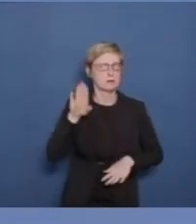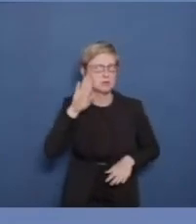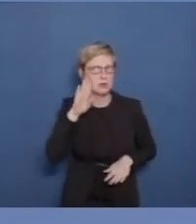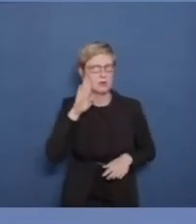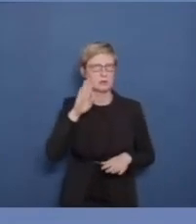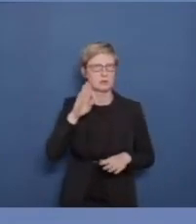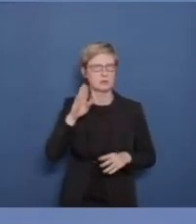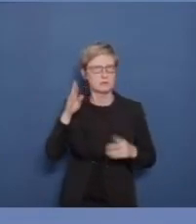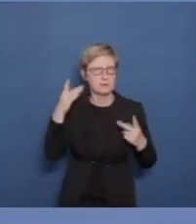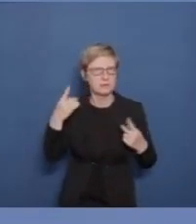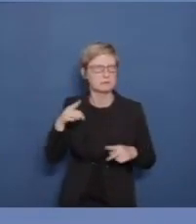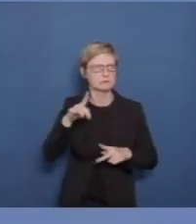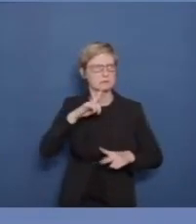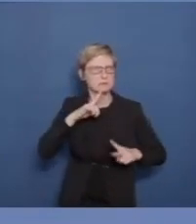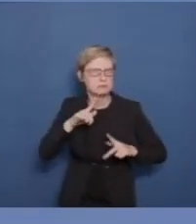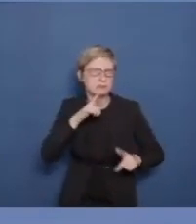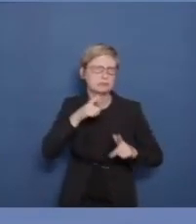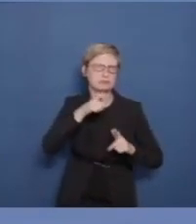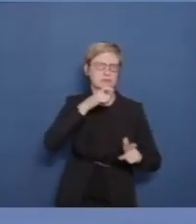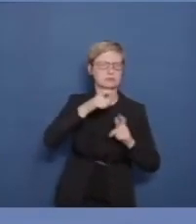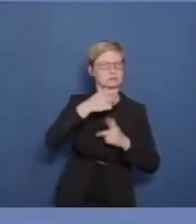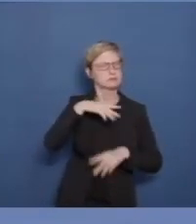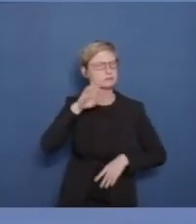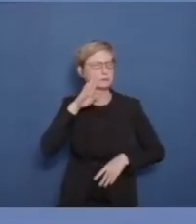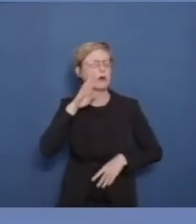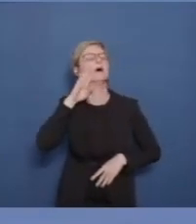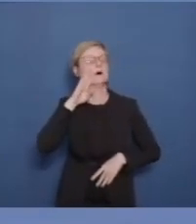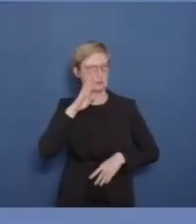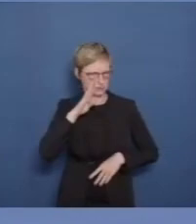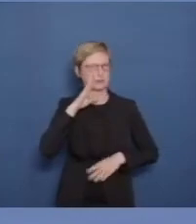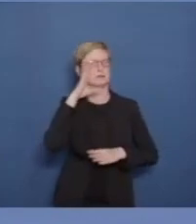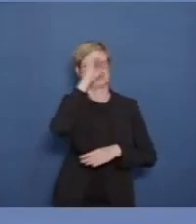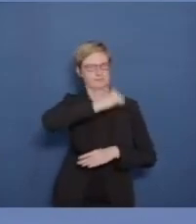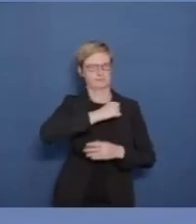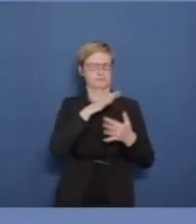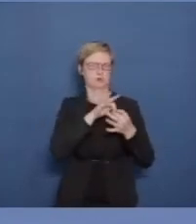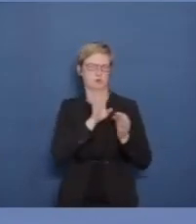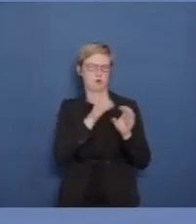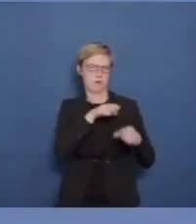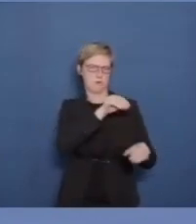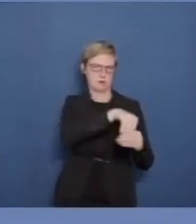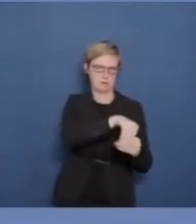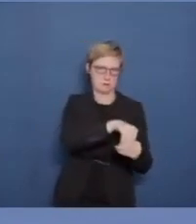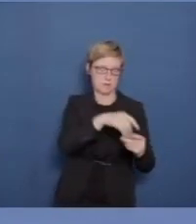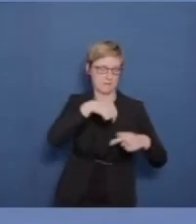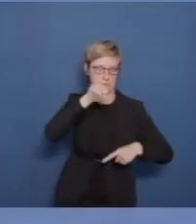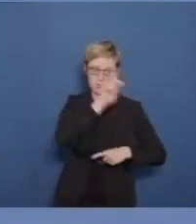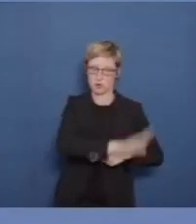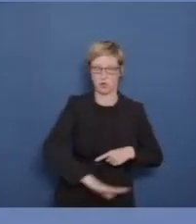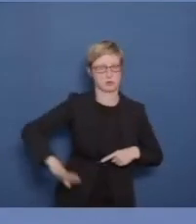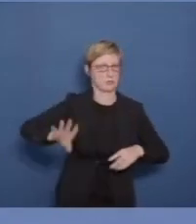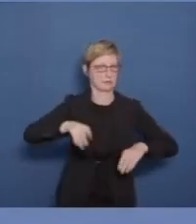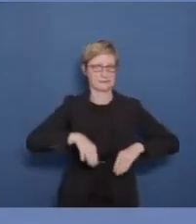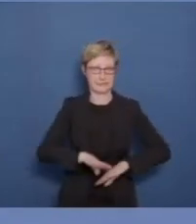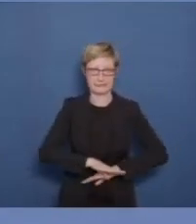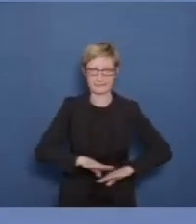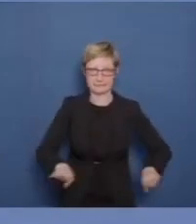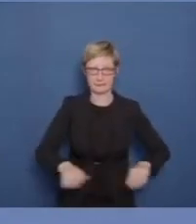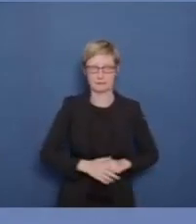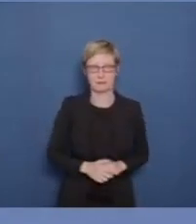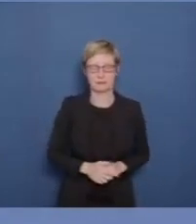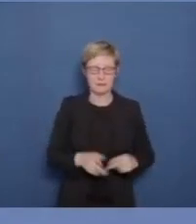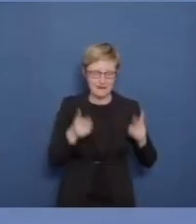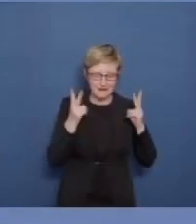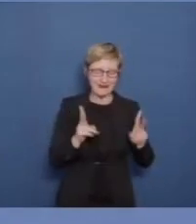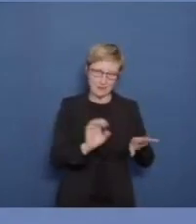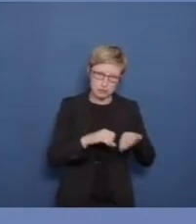dieser Demonstrationen. Solch eine Einstellung ist in Deutschland inakzeptabel. Das muss jeder wissen und es muss auch jedem mit den Mitteln des